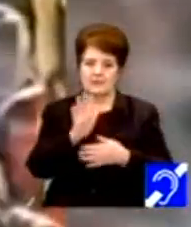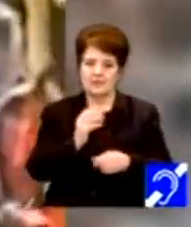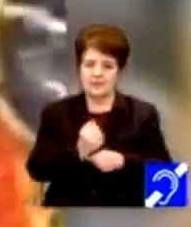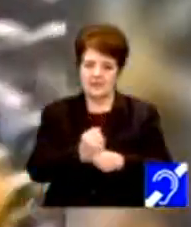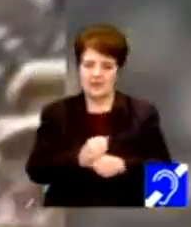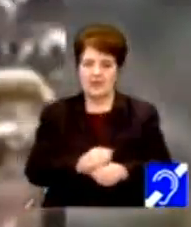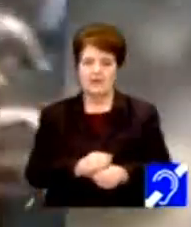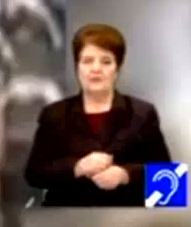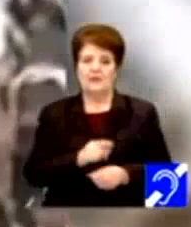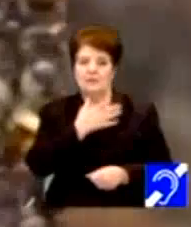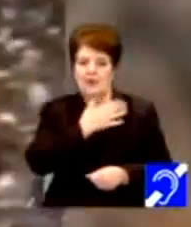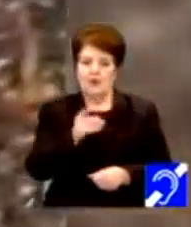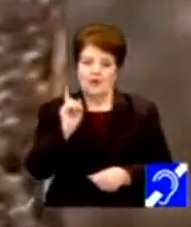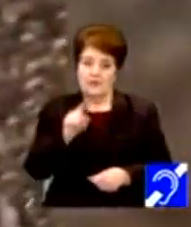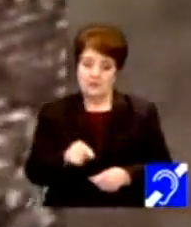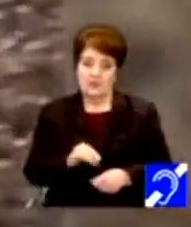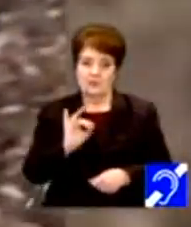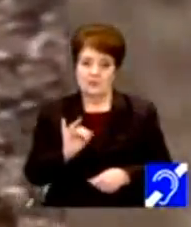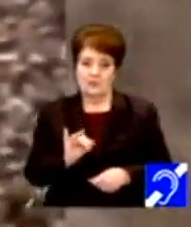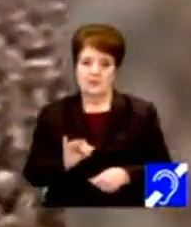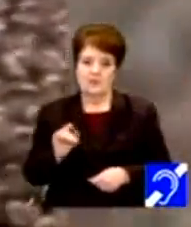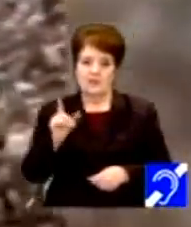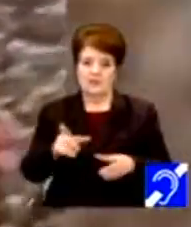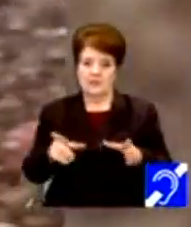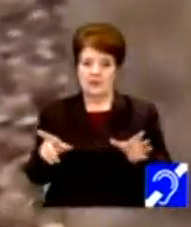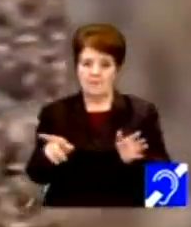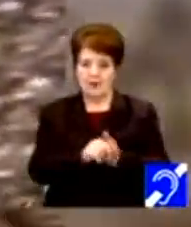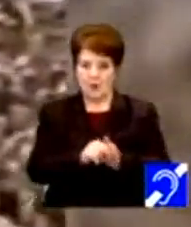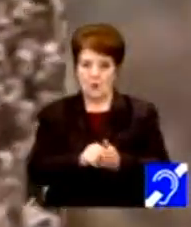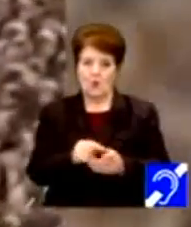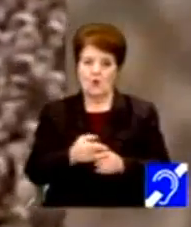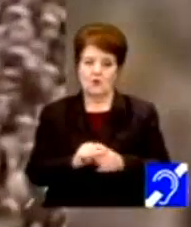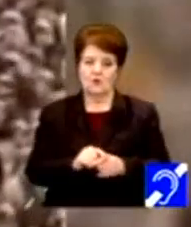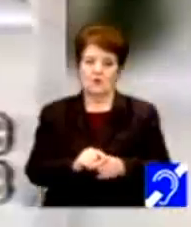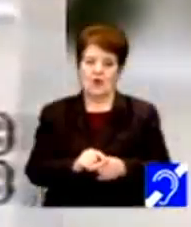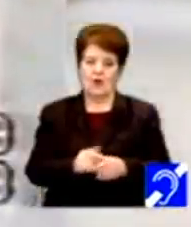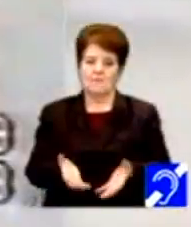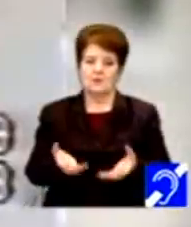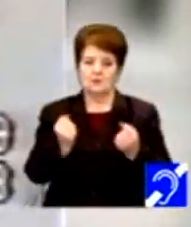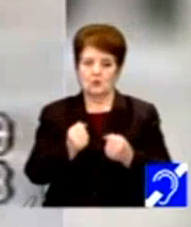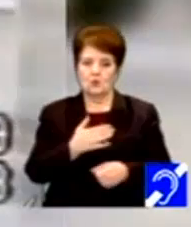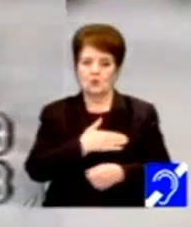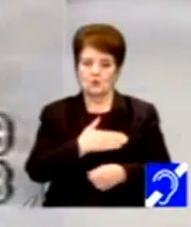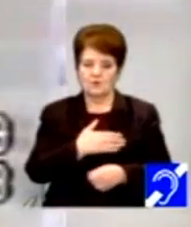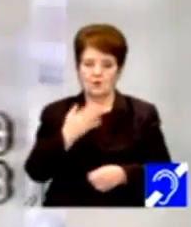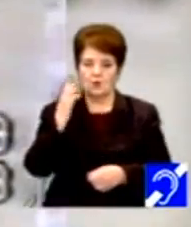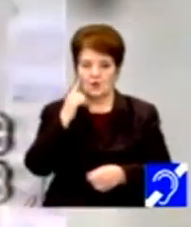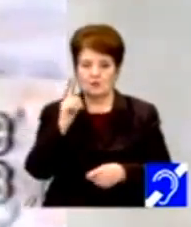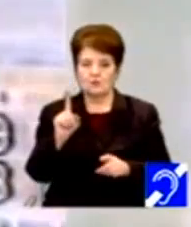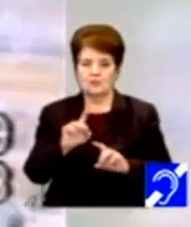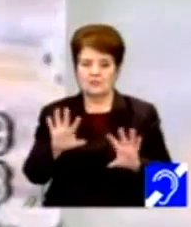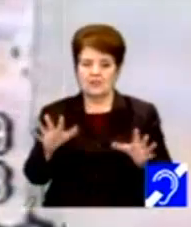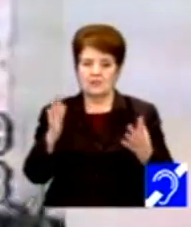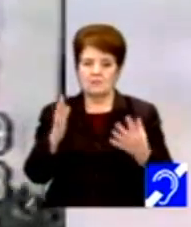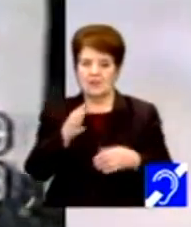proaspete din perioada aceea și împreună am susținut cu suflet sufletul și gândul tot ce s-a întâmplat în România